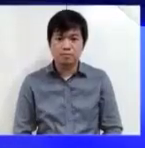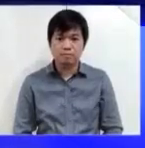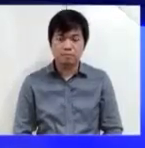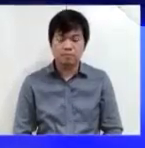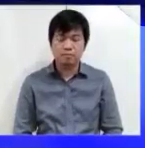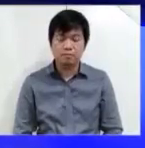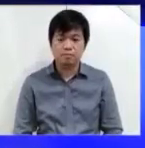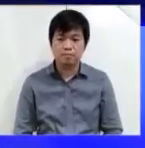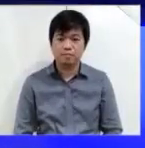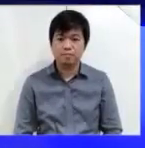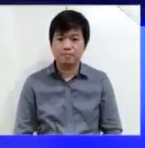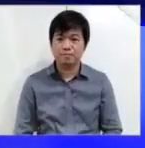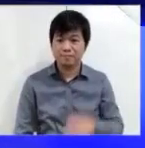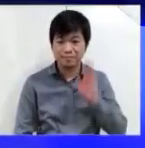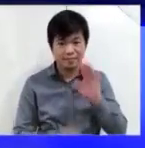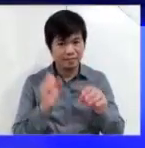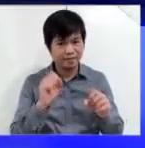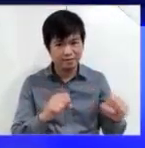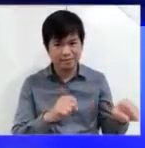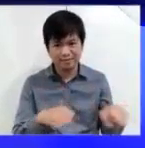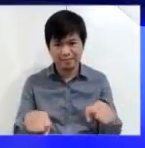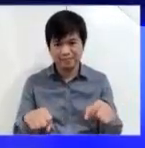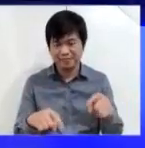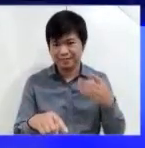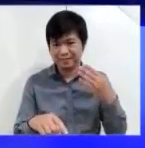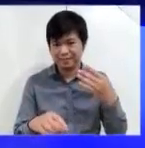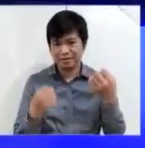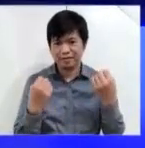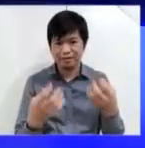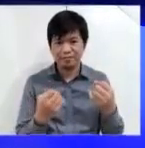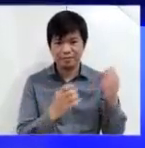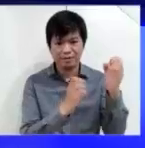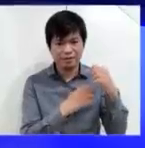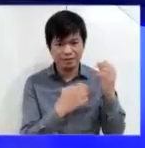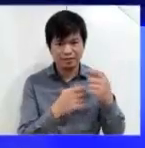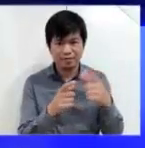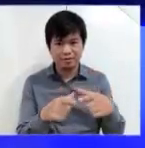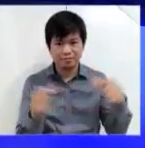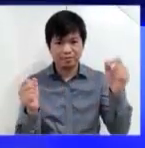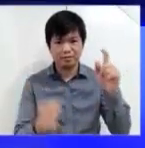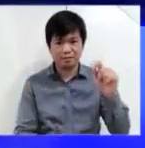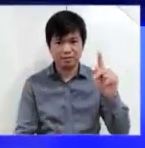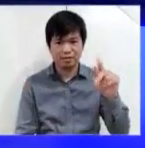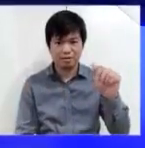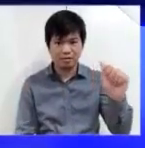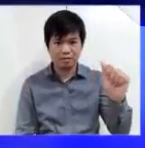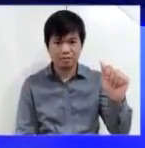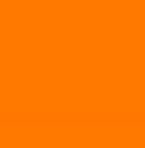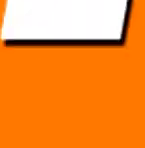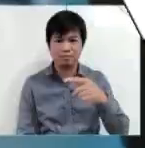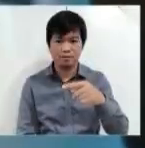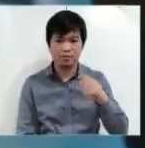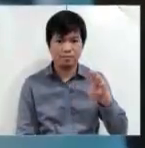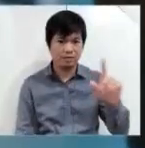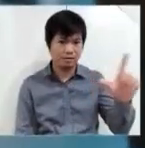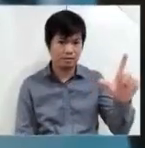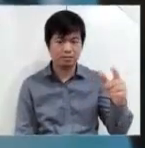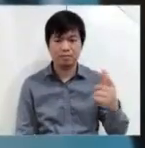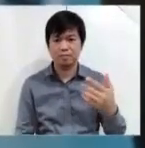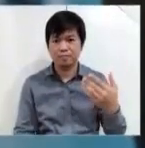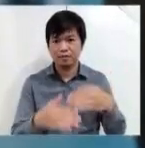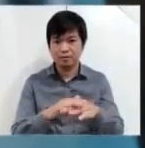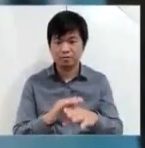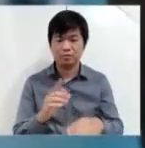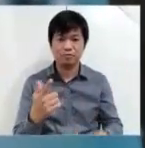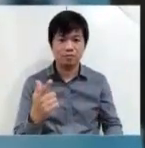What's up mga kapatid? Mas madami nang i-expect kay Japanese coach Taka Minoa sa PBL pagpasok ng 2024. Na-promote si Minoa